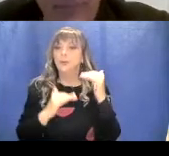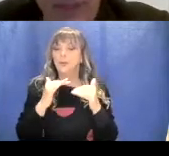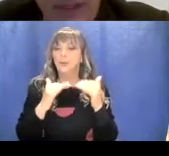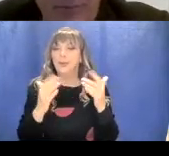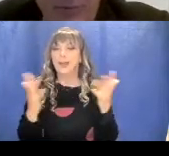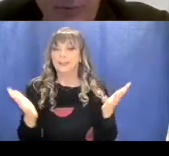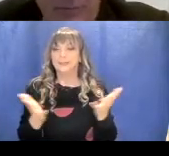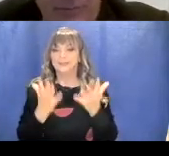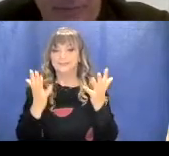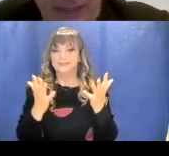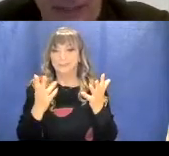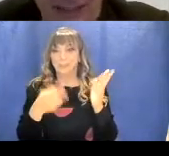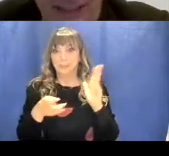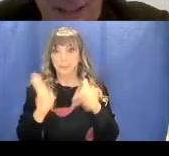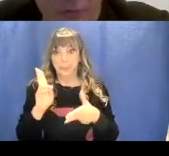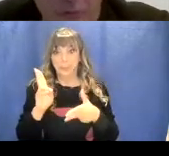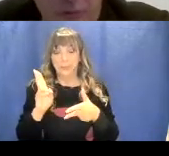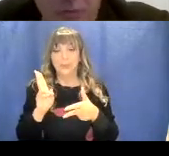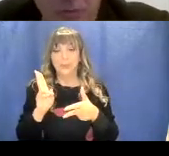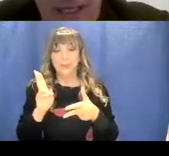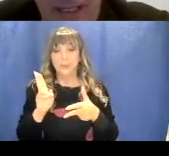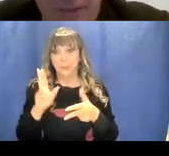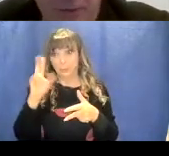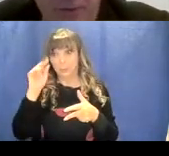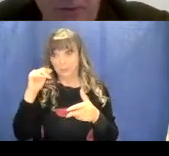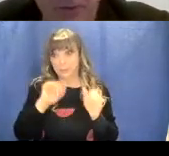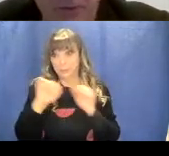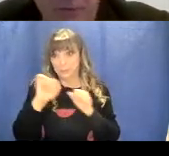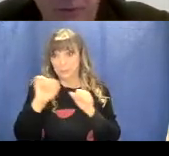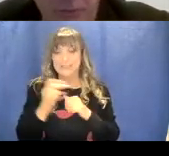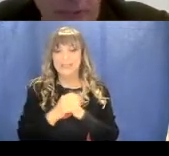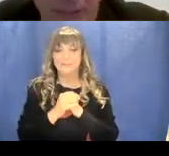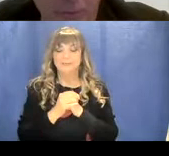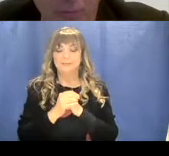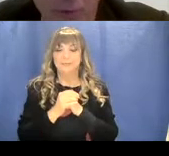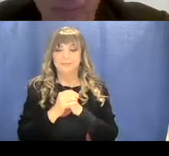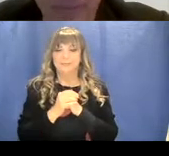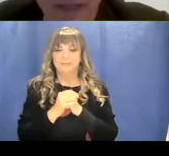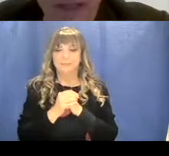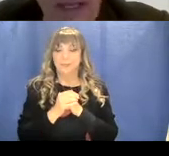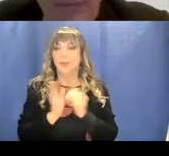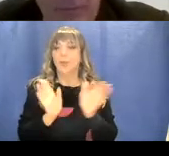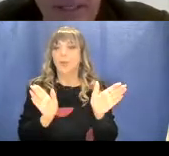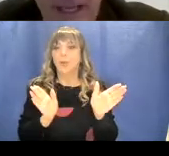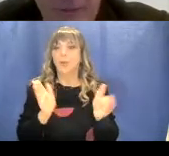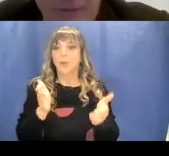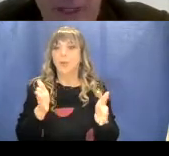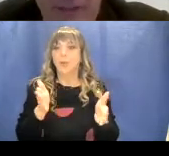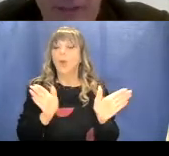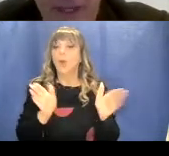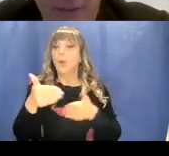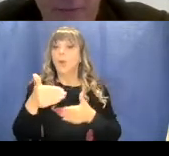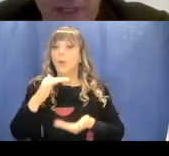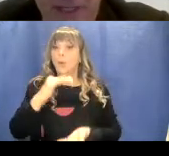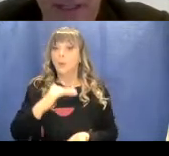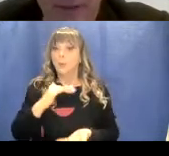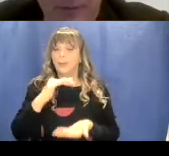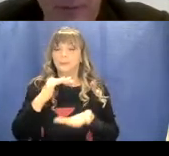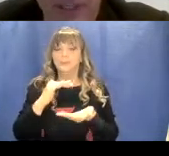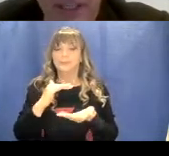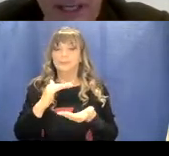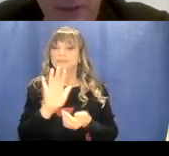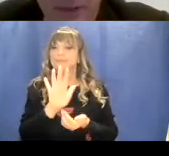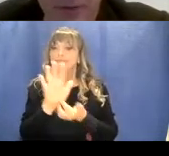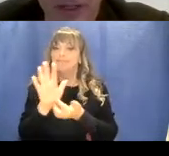più conosciuta il solido più conosciuto che il cubo e ve lo presento attraverso questo